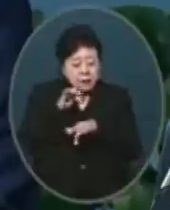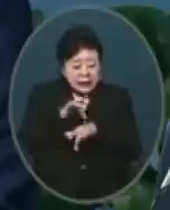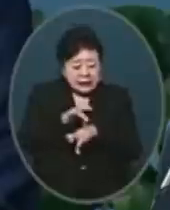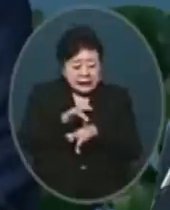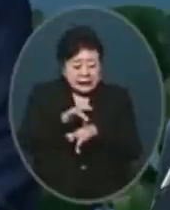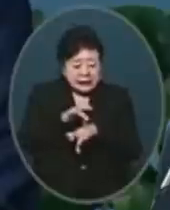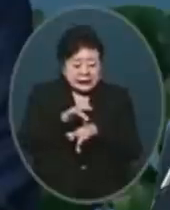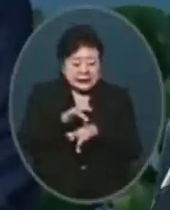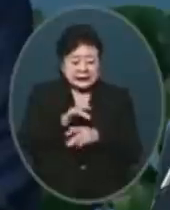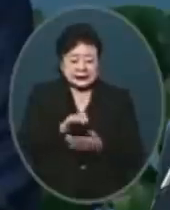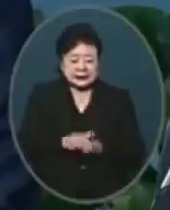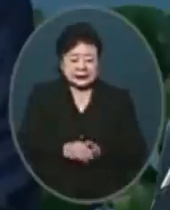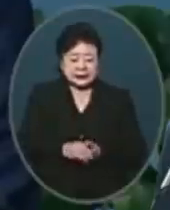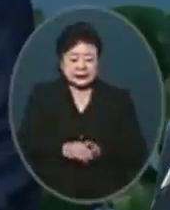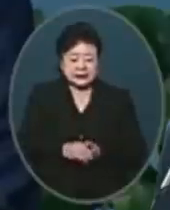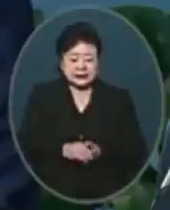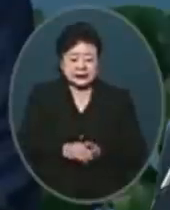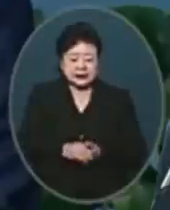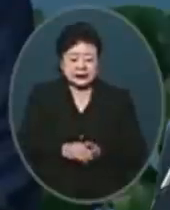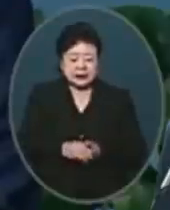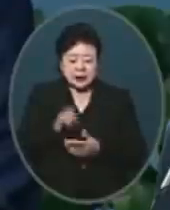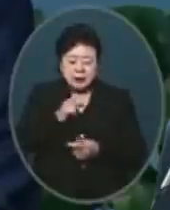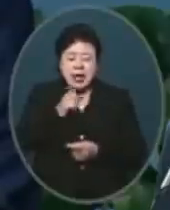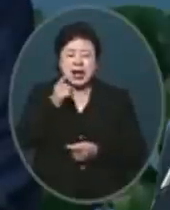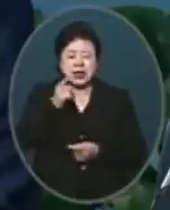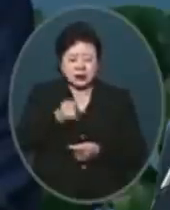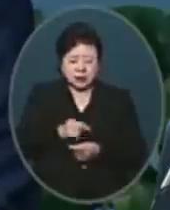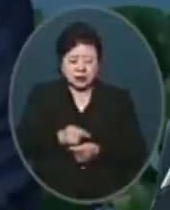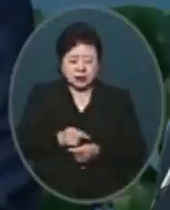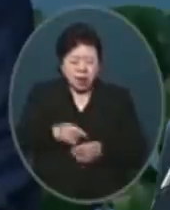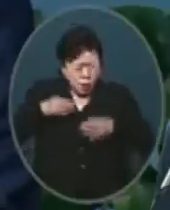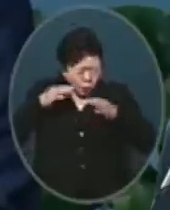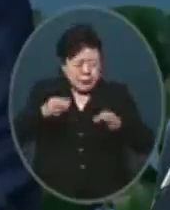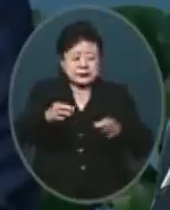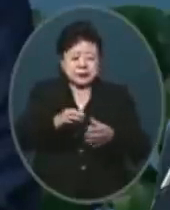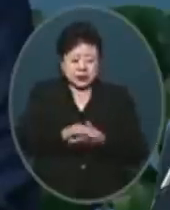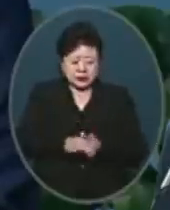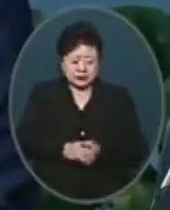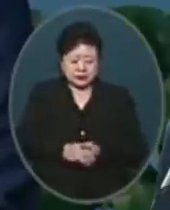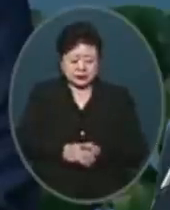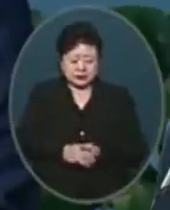마귀에게 대놓고 이야기를 해주고 보험을 치면